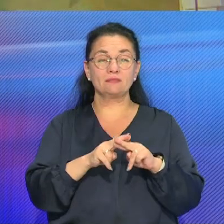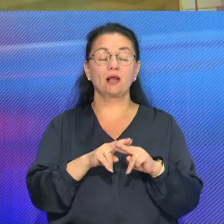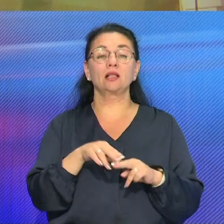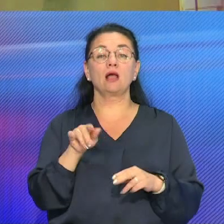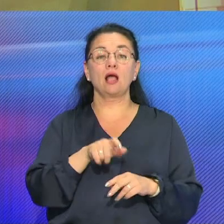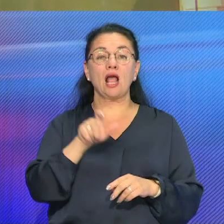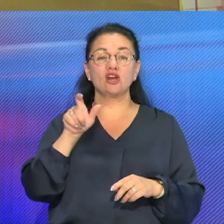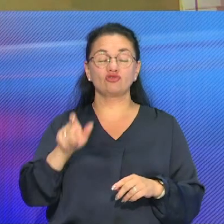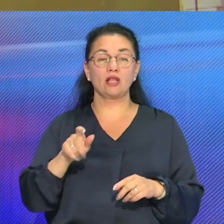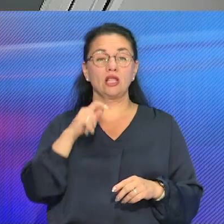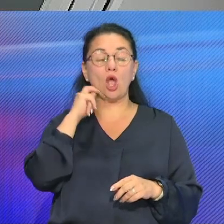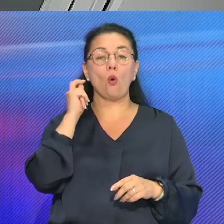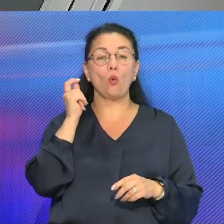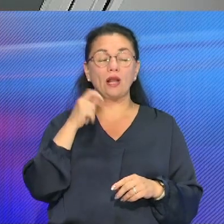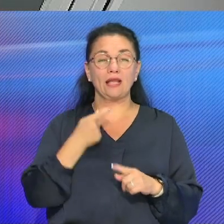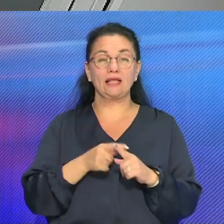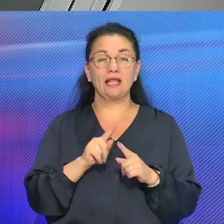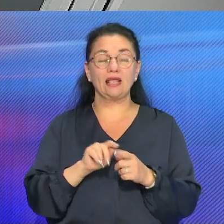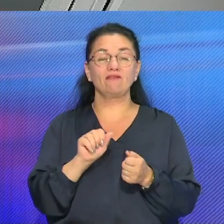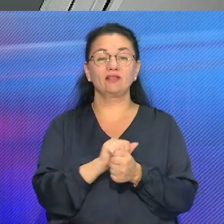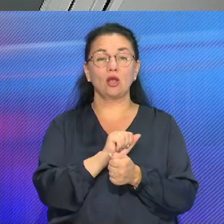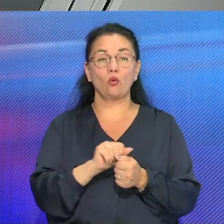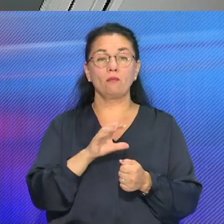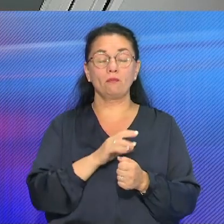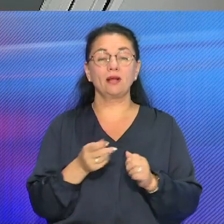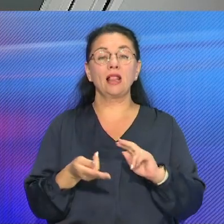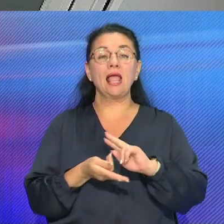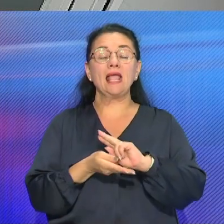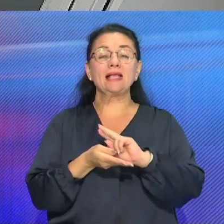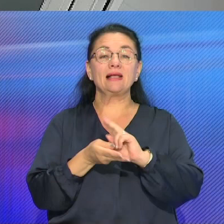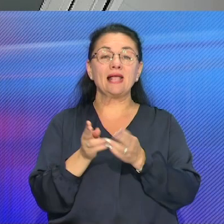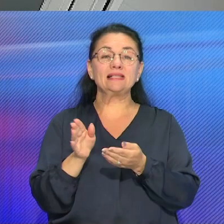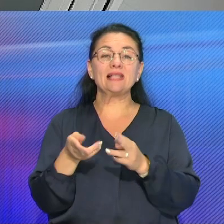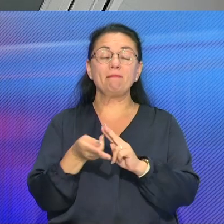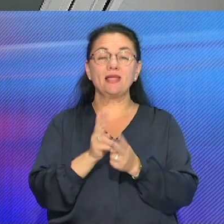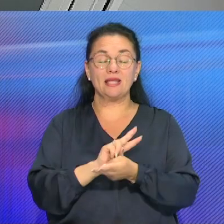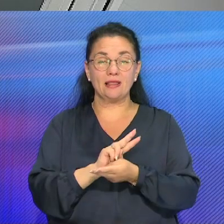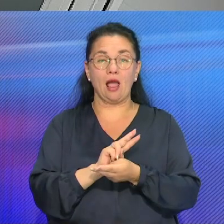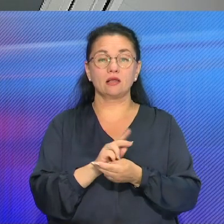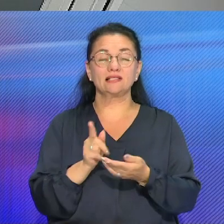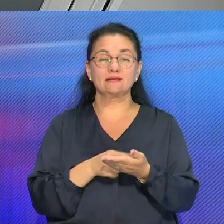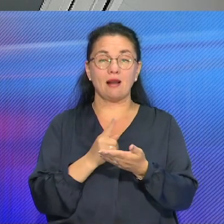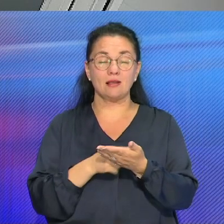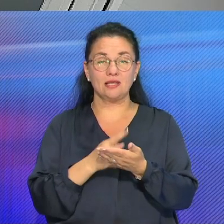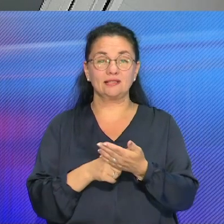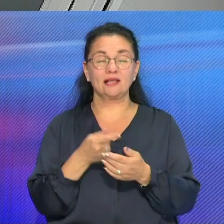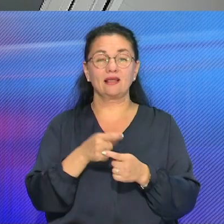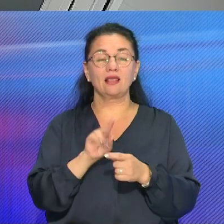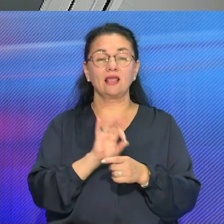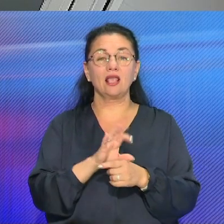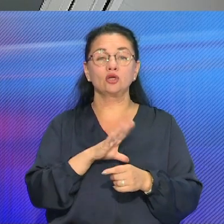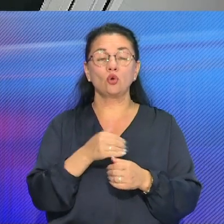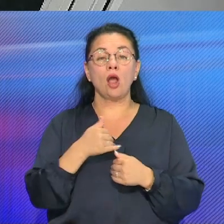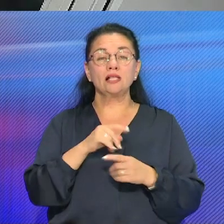подробкой. А именно в документе была заменена сторонка с установочными данными. Со слов замежника, он мил номер трапеть в